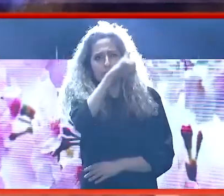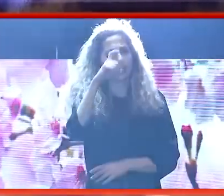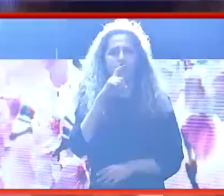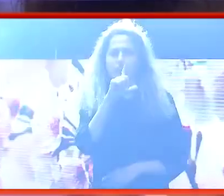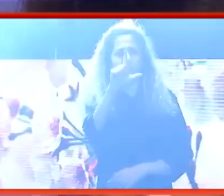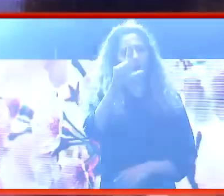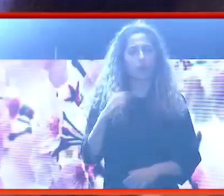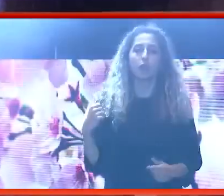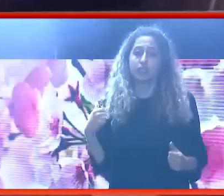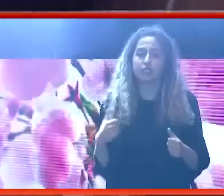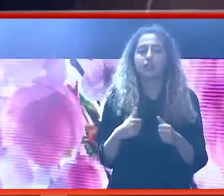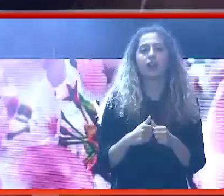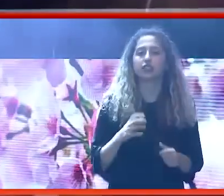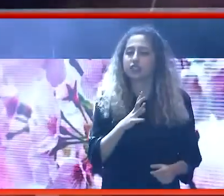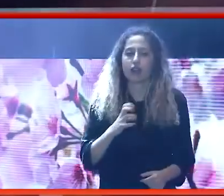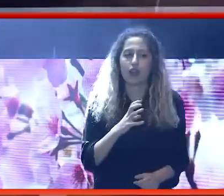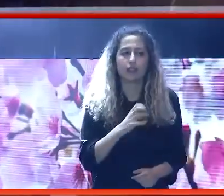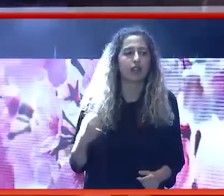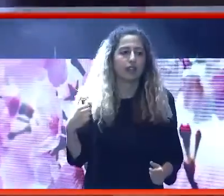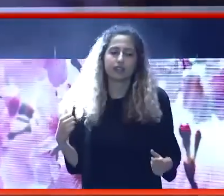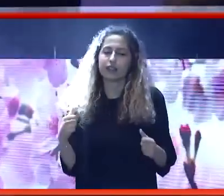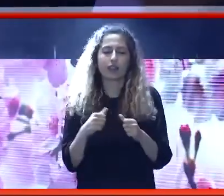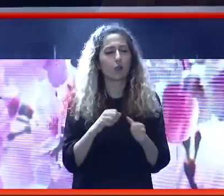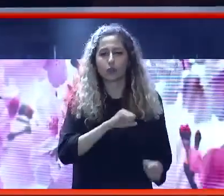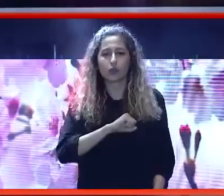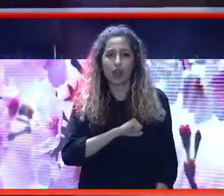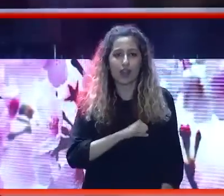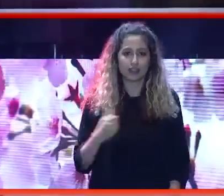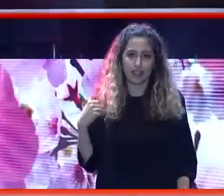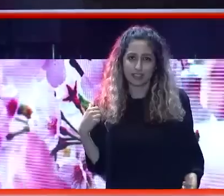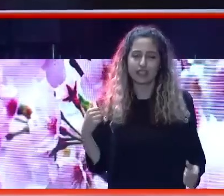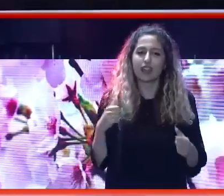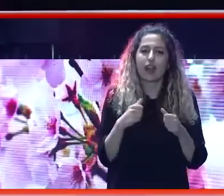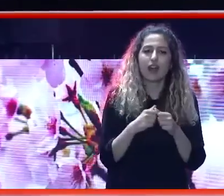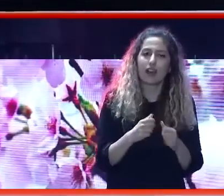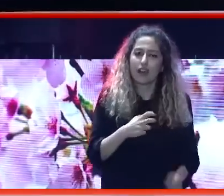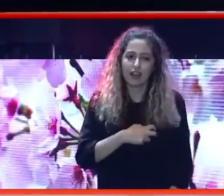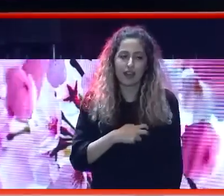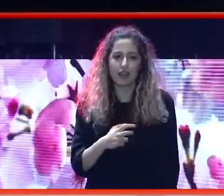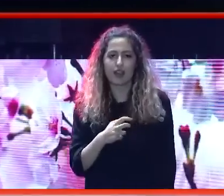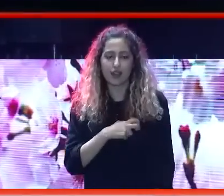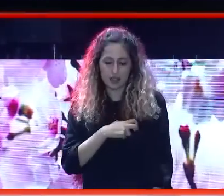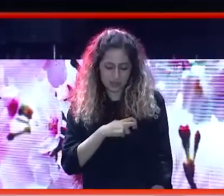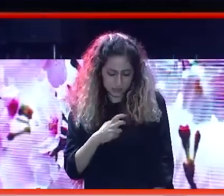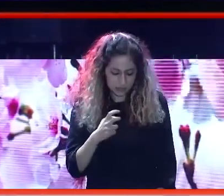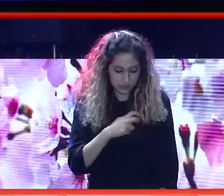mı gerekiyor? Yine acılar, yine korkular, yine